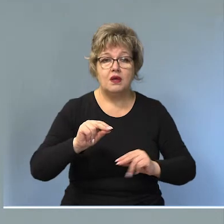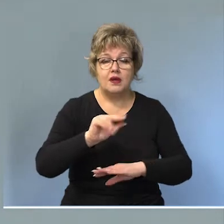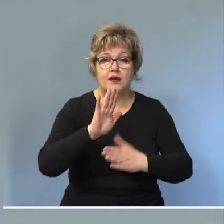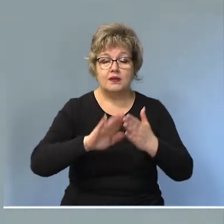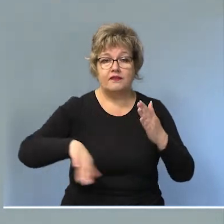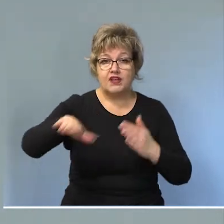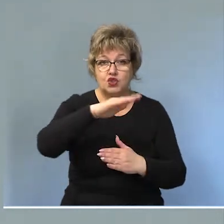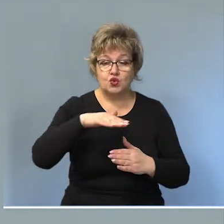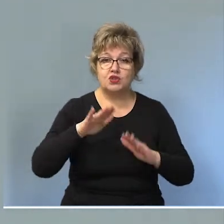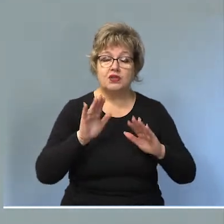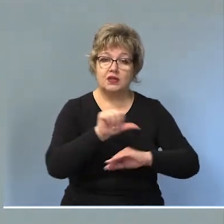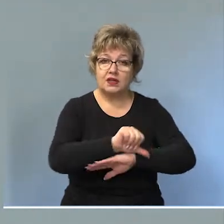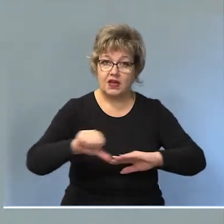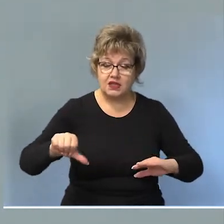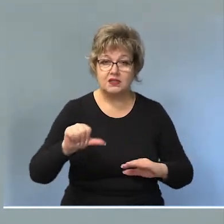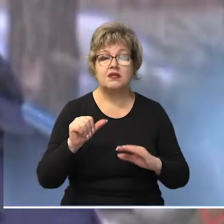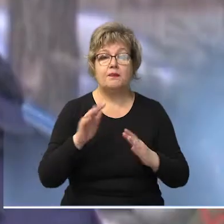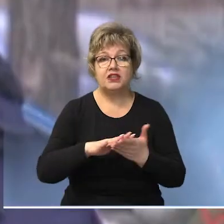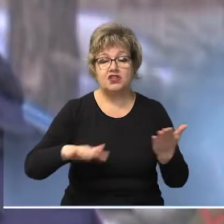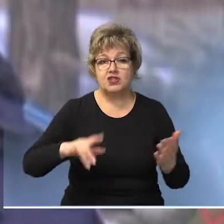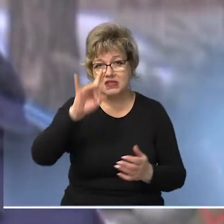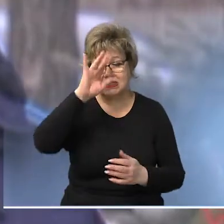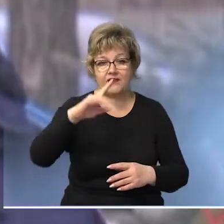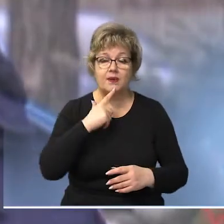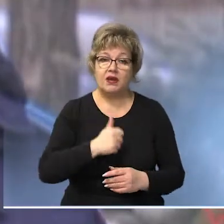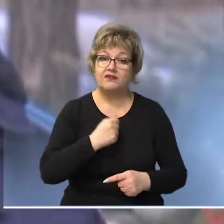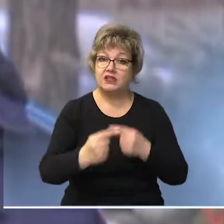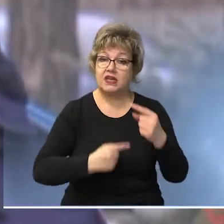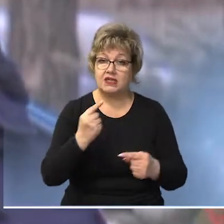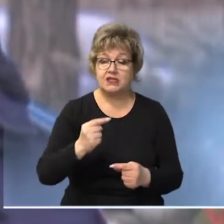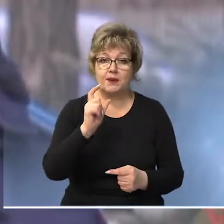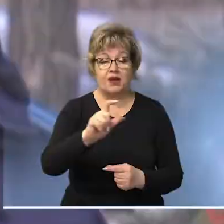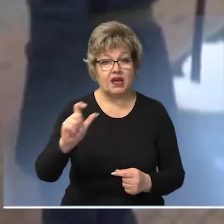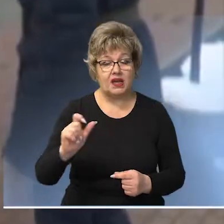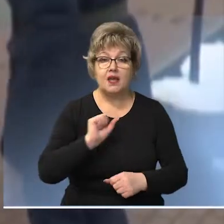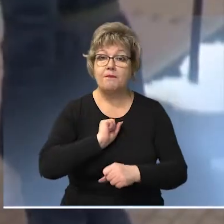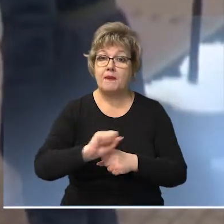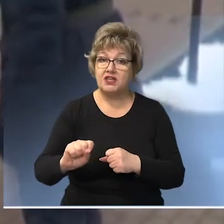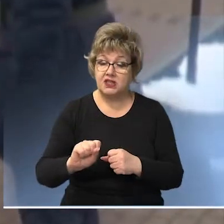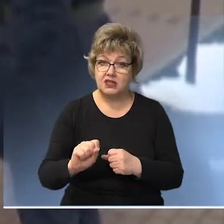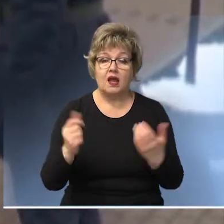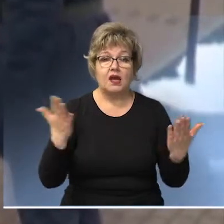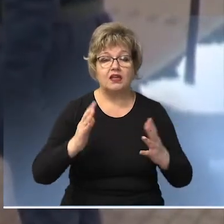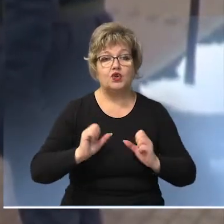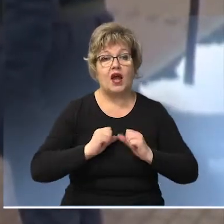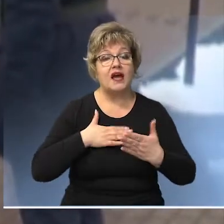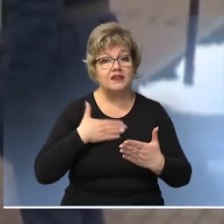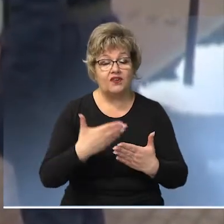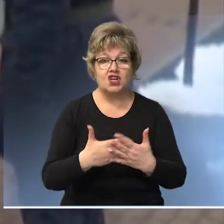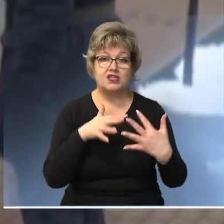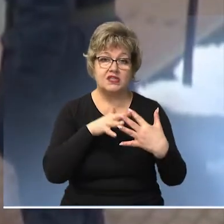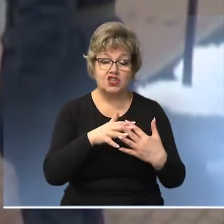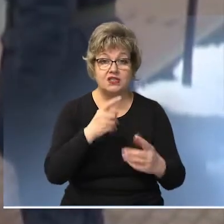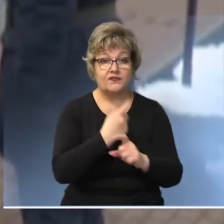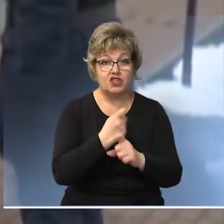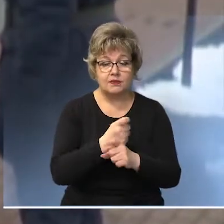воздушных рубежей России и является достойным продолжателем славных боевых традиций поколения победителей, которое отважно